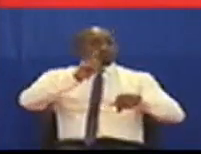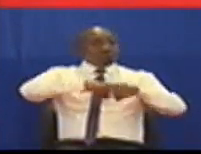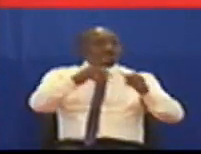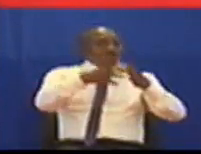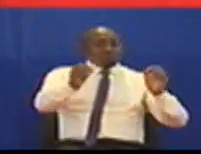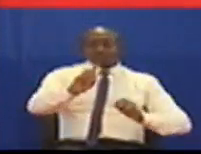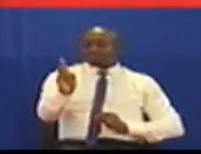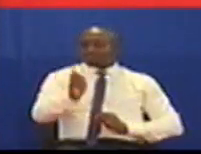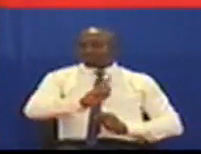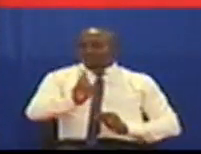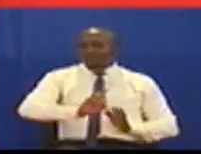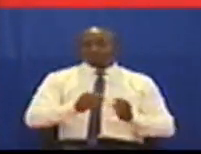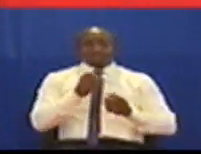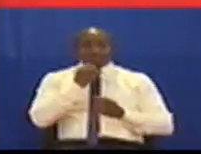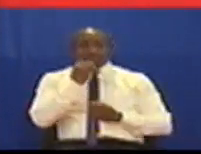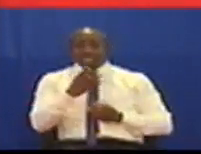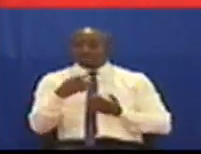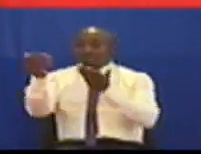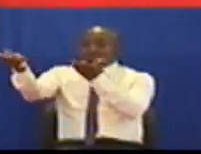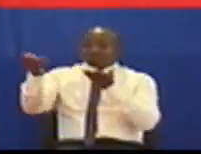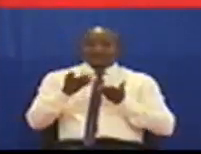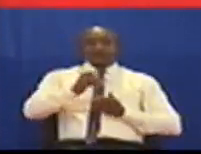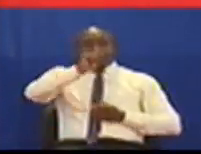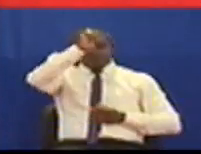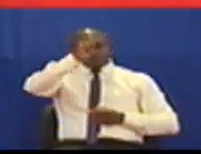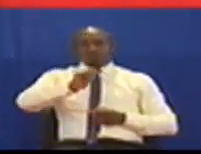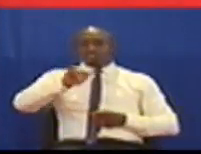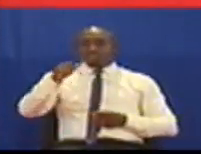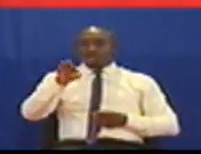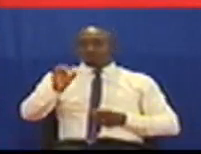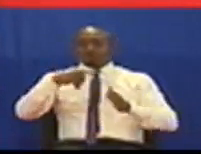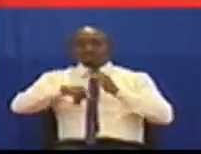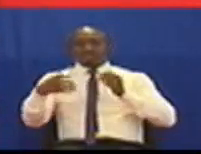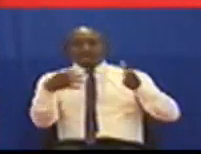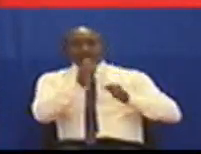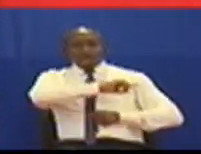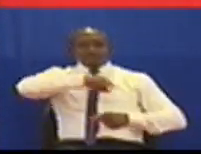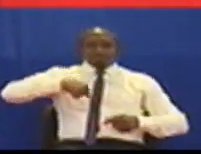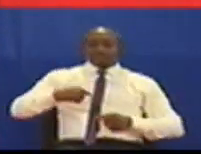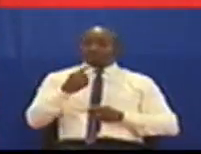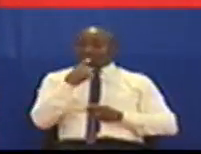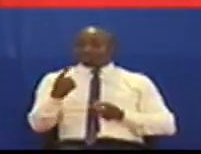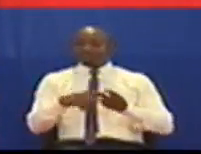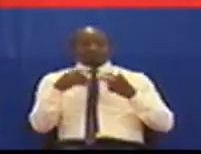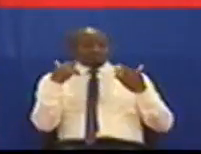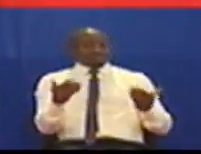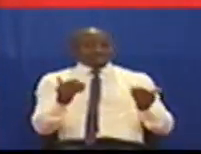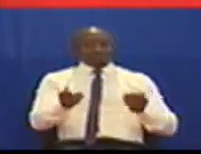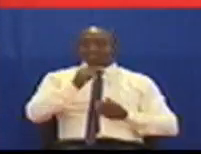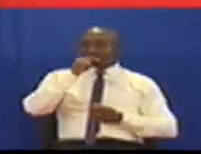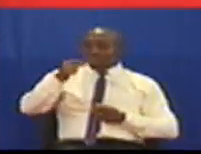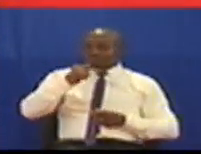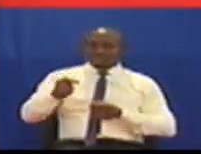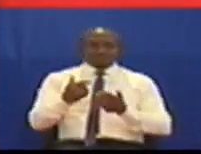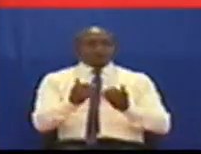muda. Kwa taarifa iliyoletwa na mheshimiwa Jafo kwenye kamati yetu, imesema kwamba sasa hivi TAMISEMI wamechukua